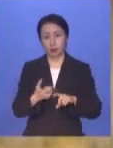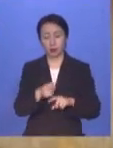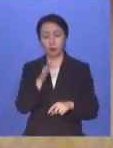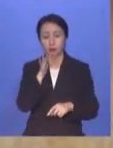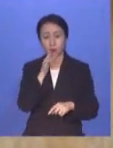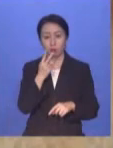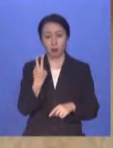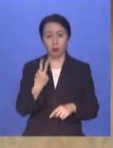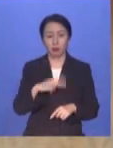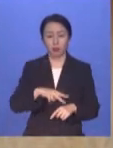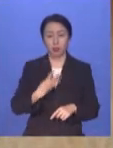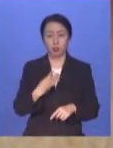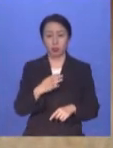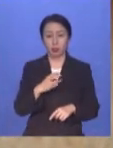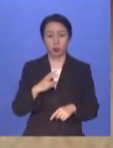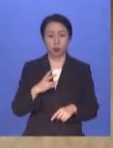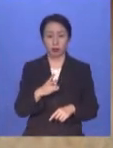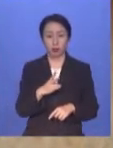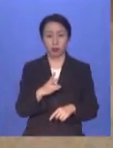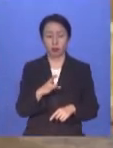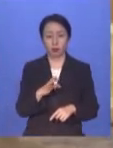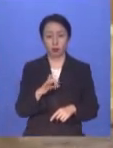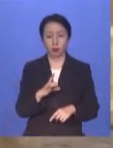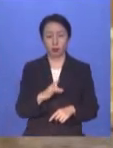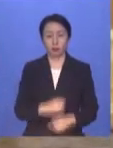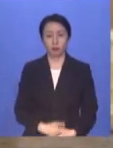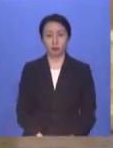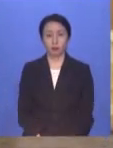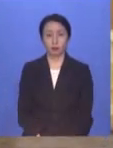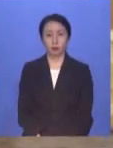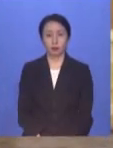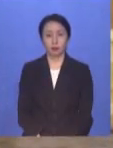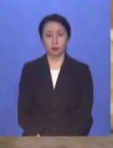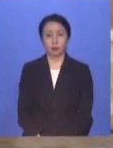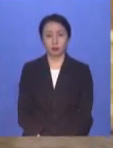уақытқа дейін 24 000 тоннадан астам қоқыс шығарған. Дариға Қуаныш, Дамир Ескендіров, жаңалықтар қызметі.